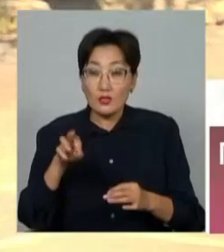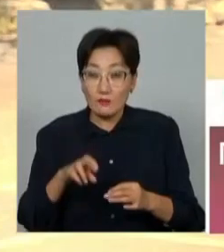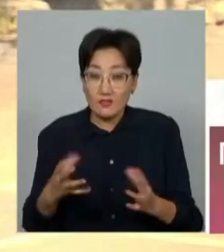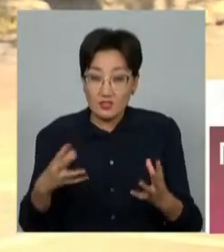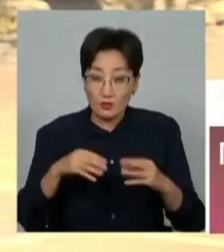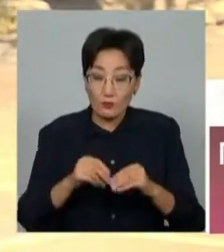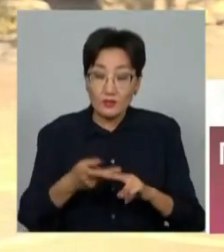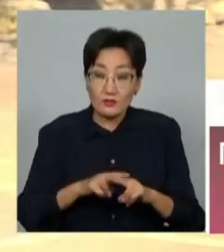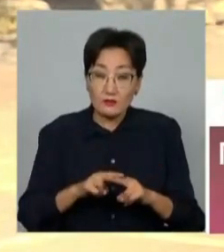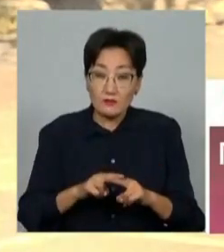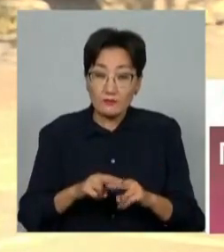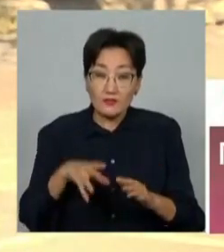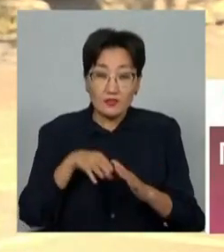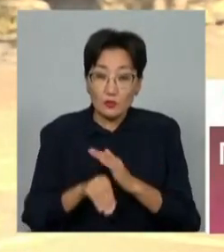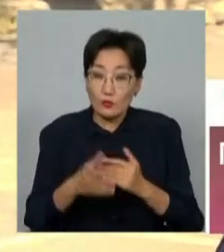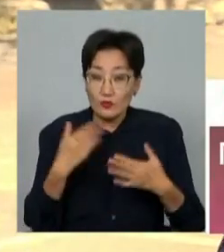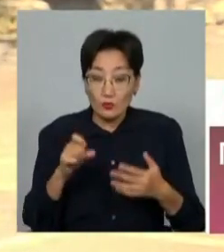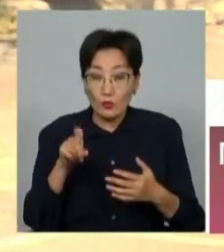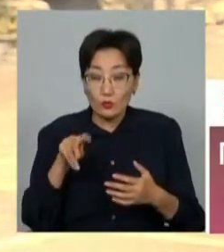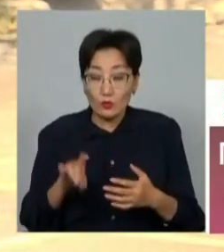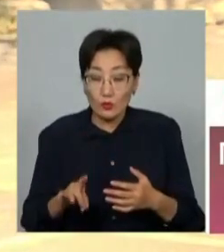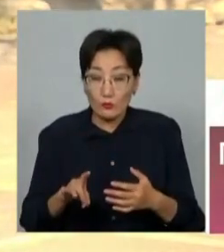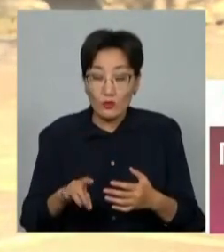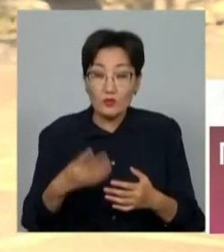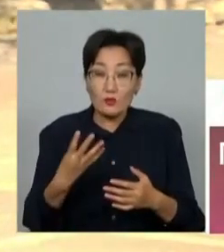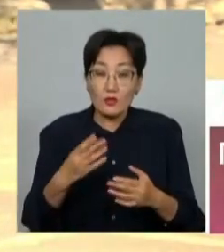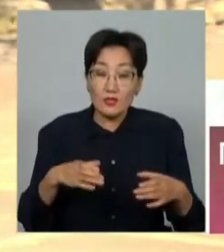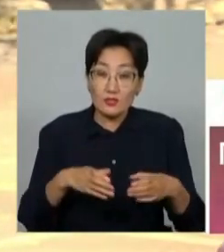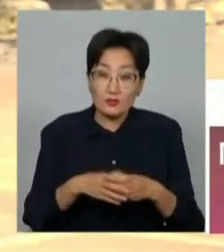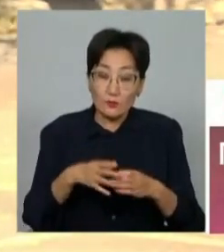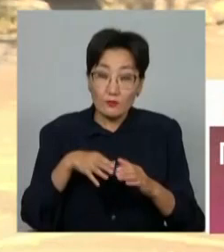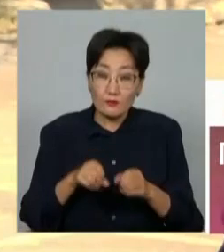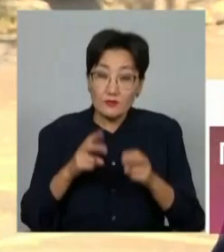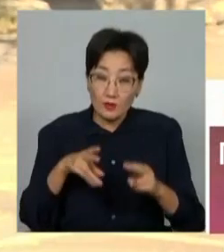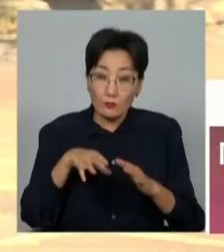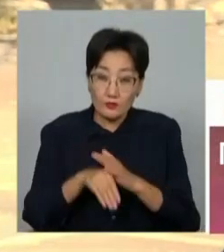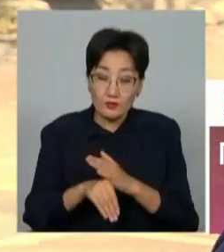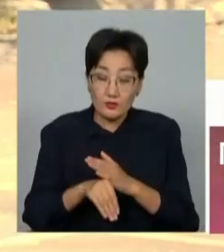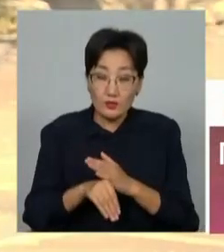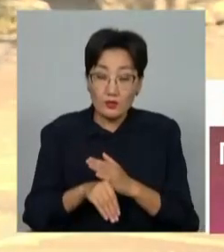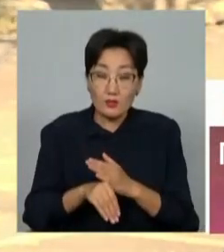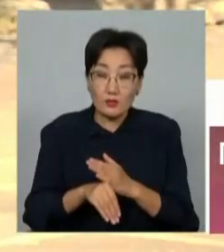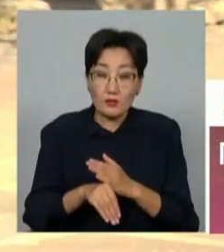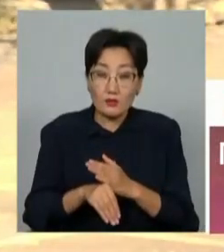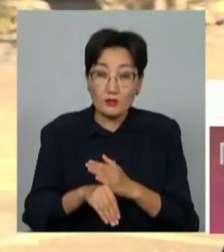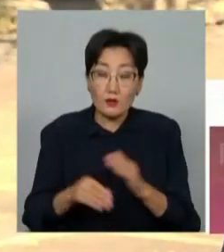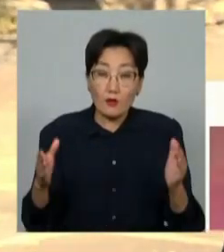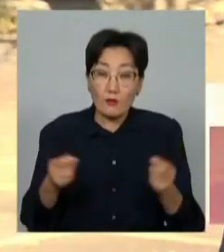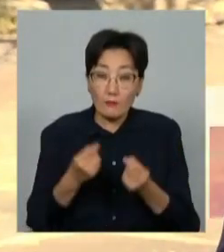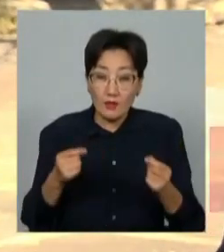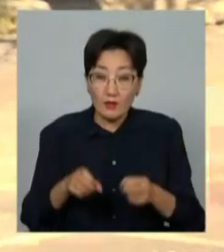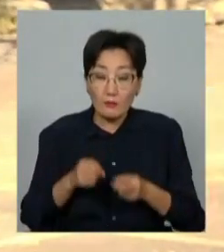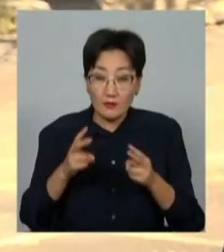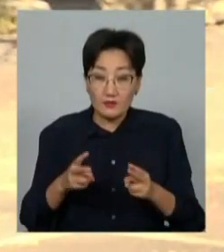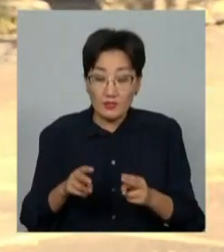соединение, которое не содержит хлор. Это четвертому классу опасности относится, малоопасное. И допускается